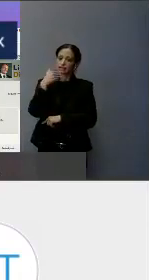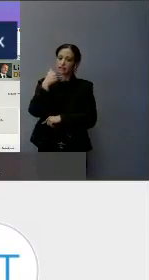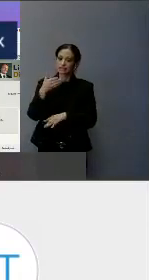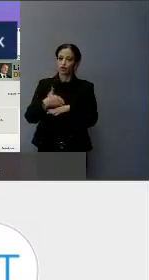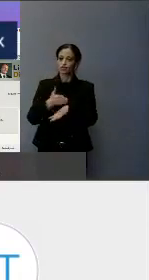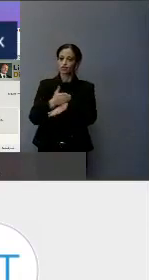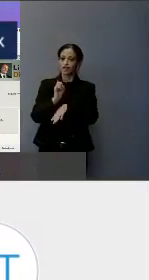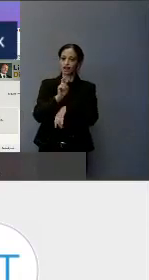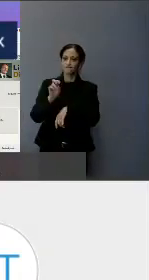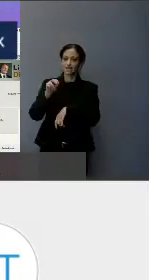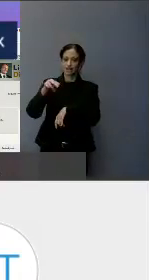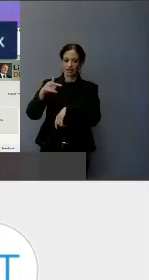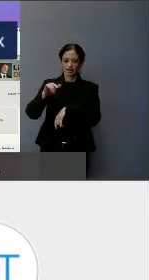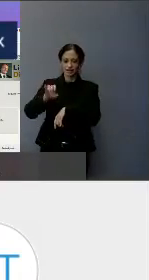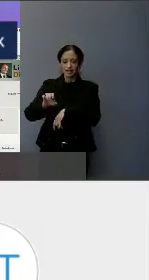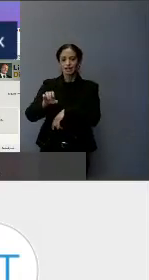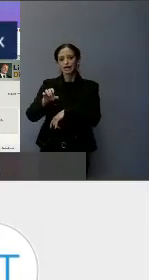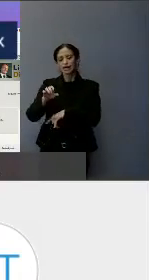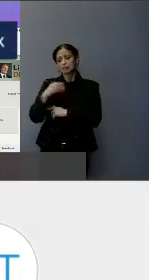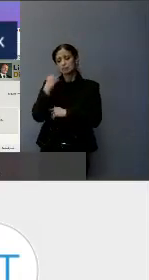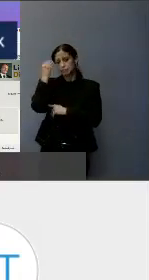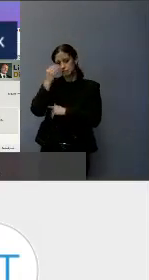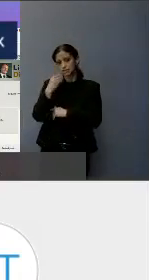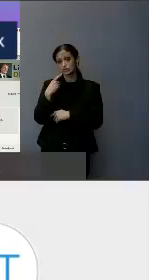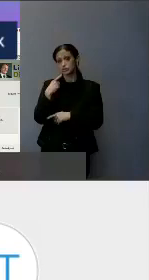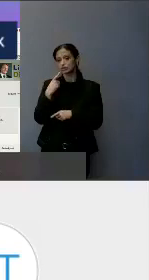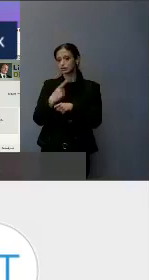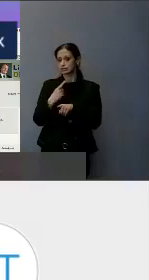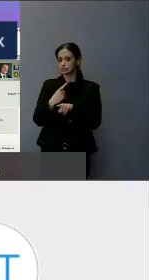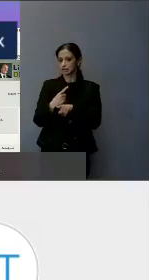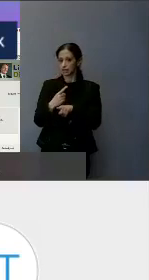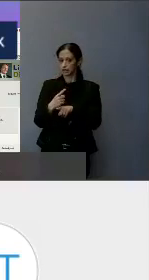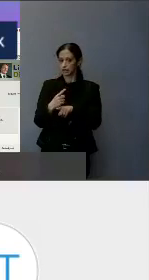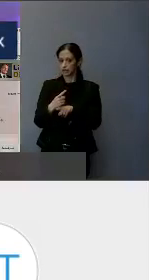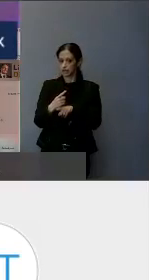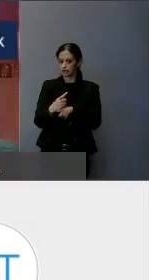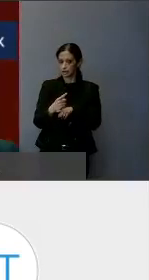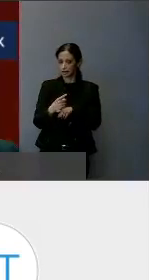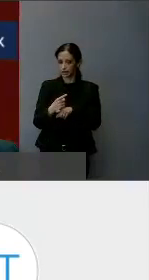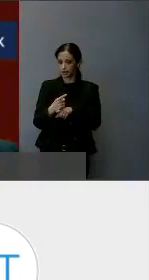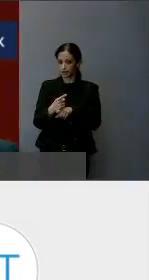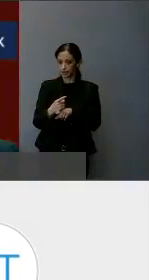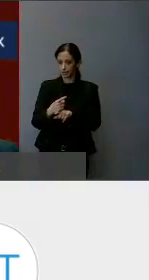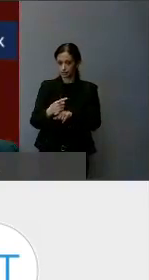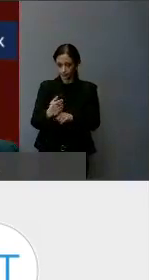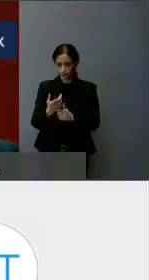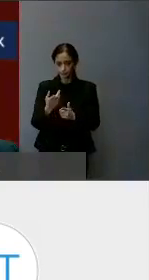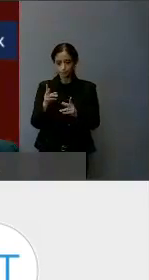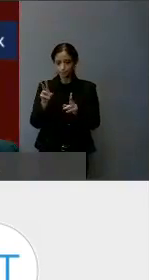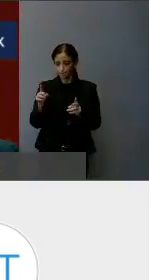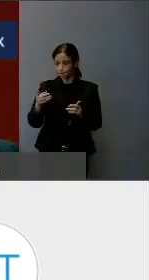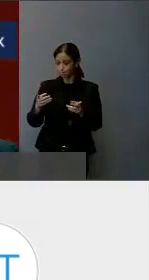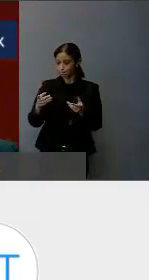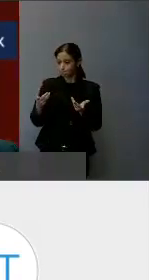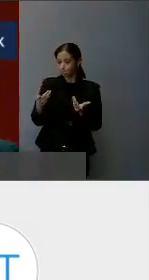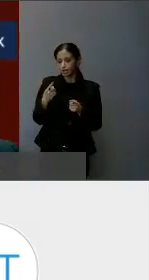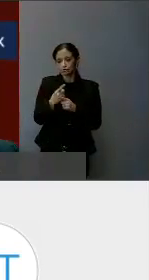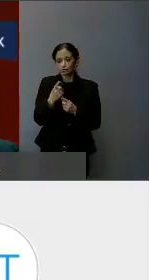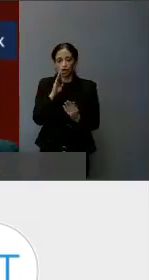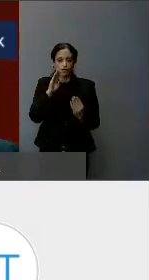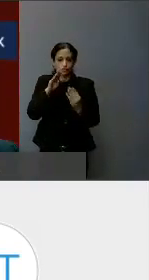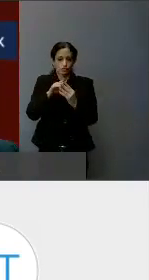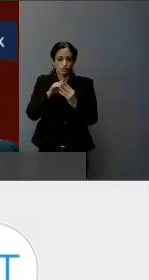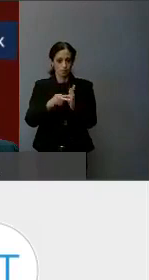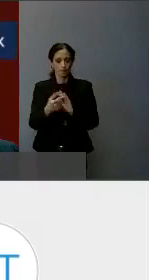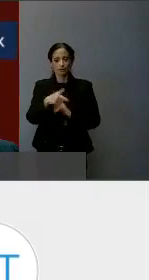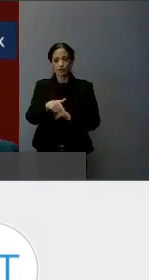credo che è opportuno comunque puoi fare anche un visto che le questioni che sono state segnalate sono diverse penso che